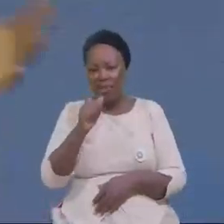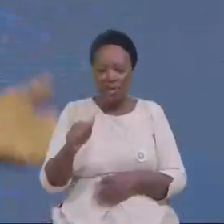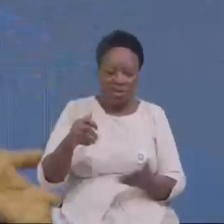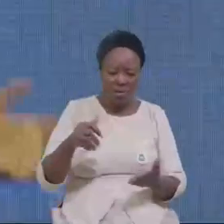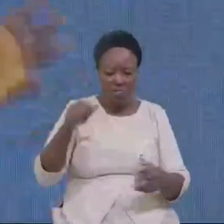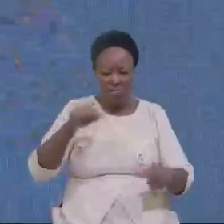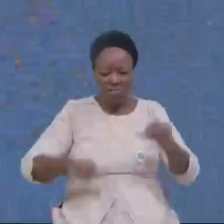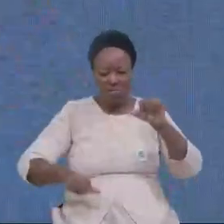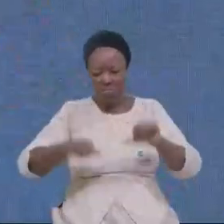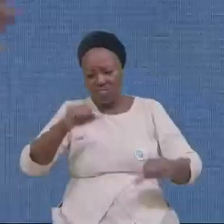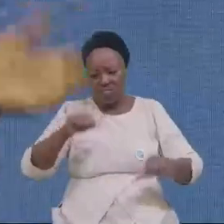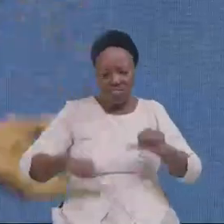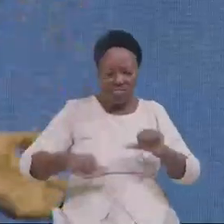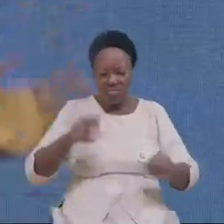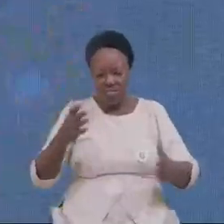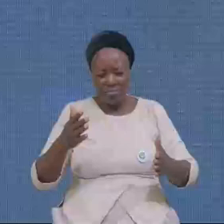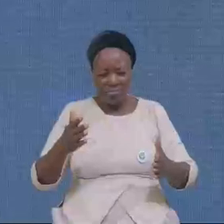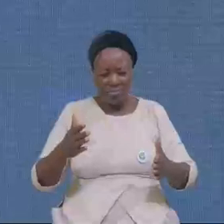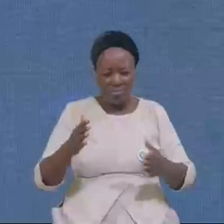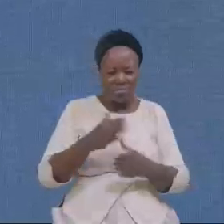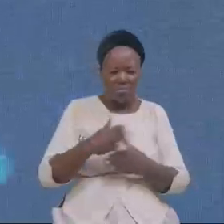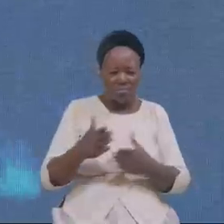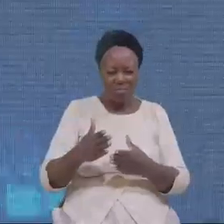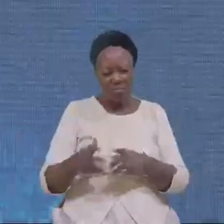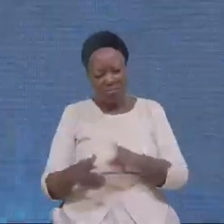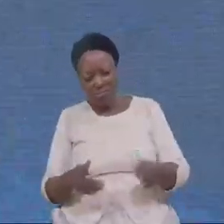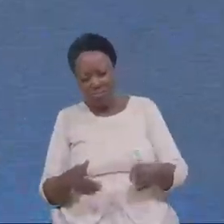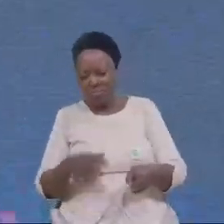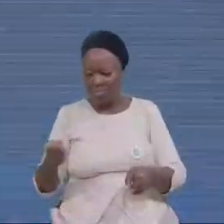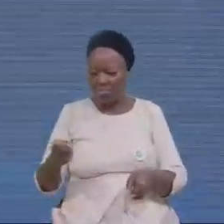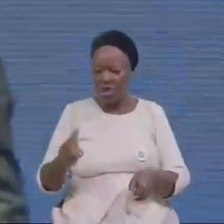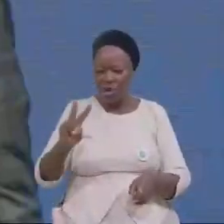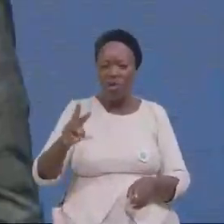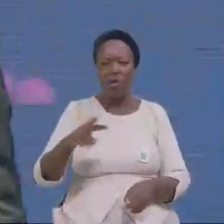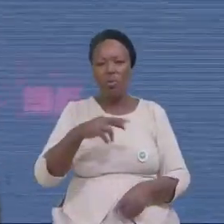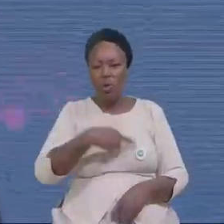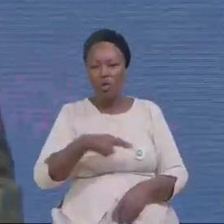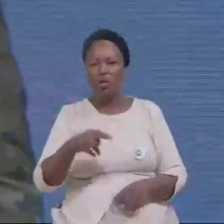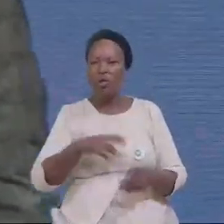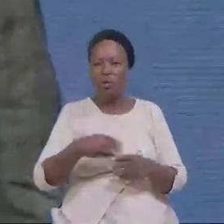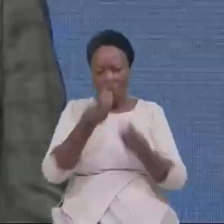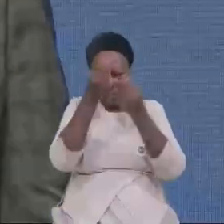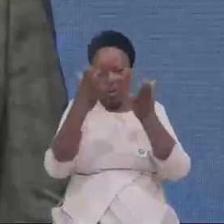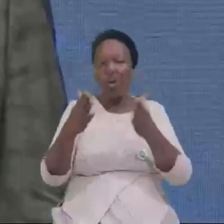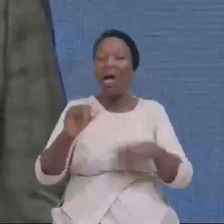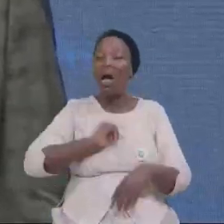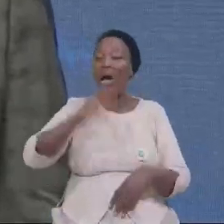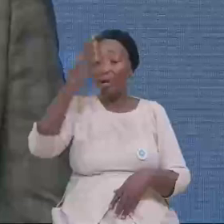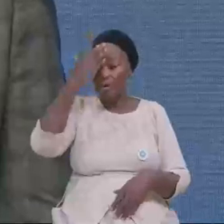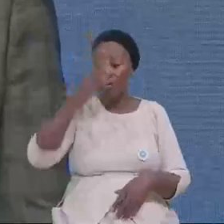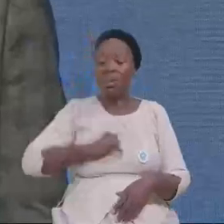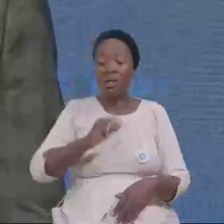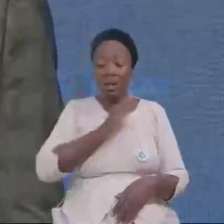Je ne cloche pas entre deux religions ou deux opinions. Je sais que Christ est